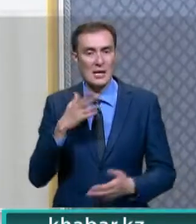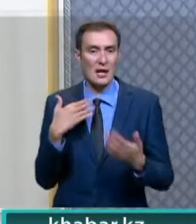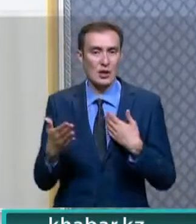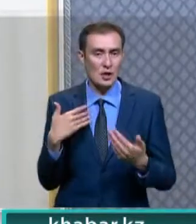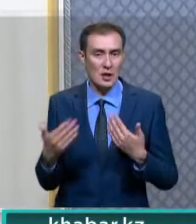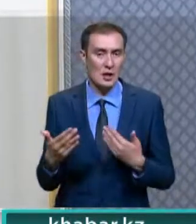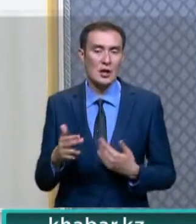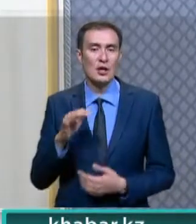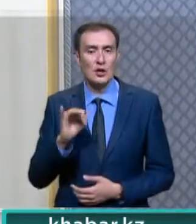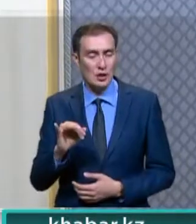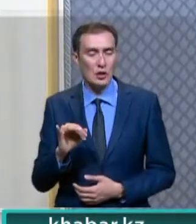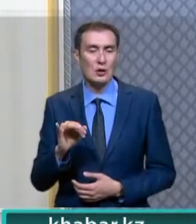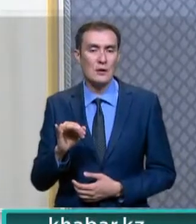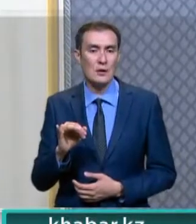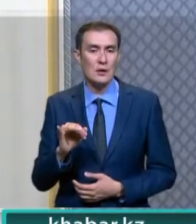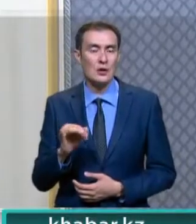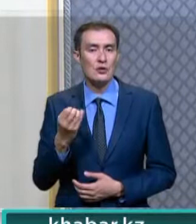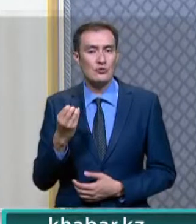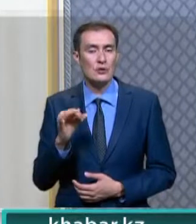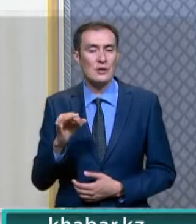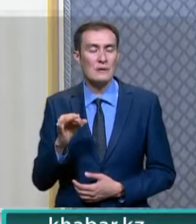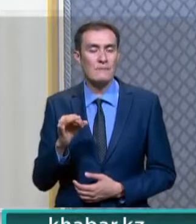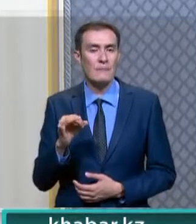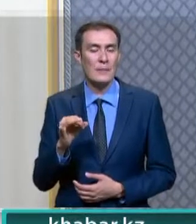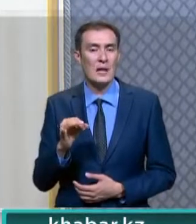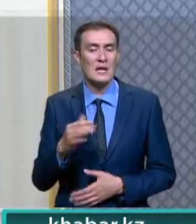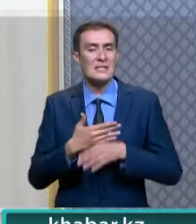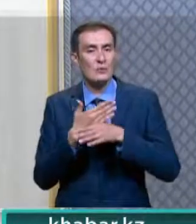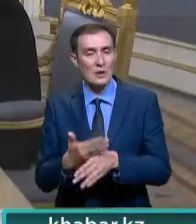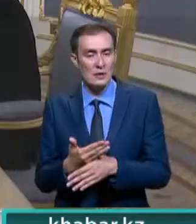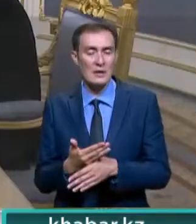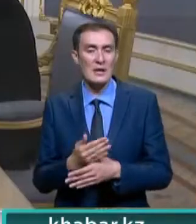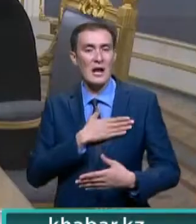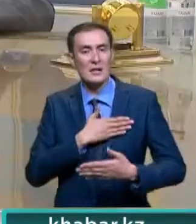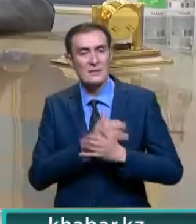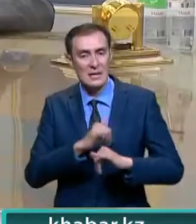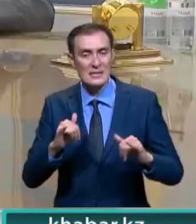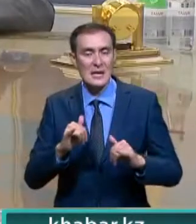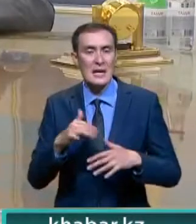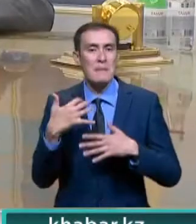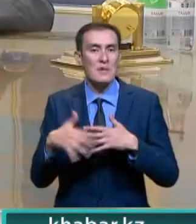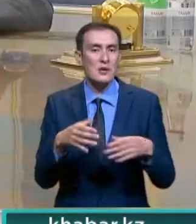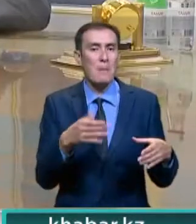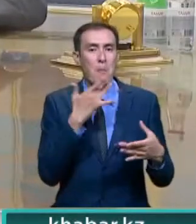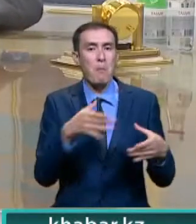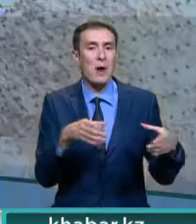отношений, но и еще и для стимулирования и активизации межпартийных